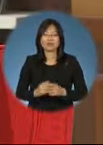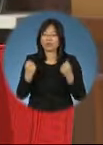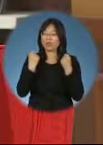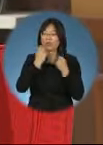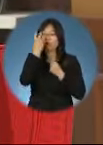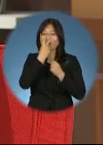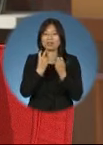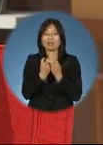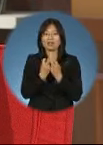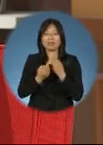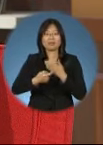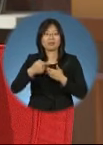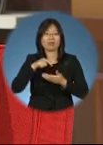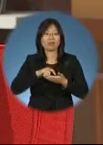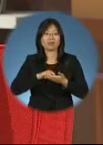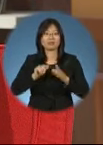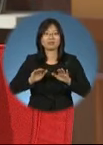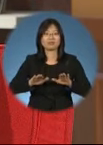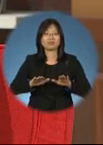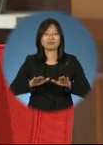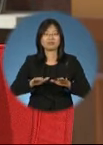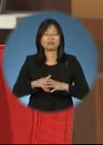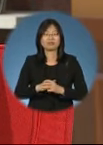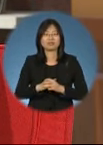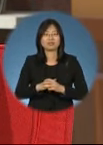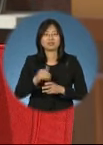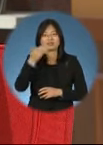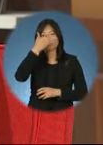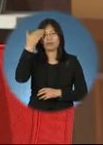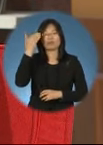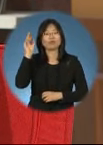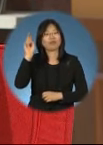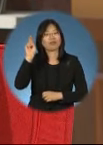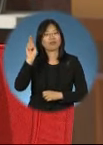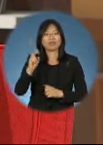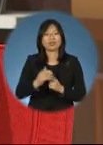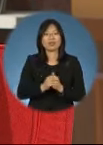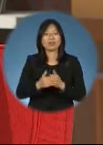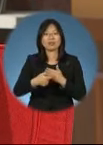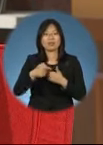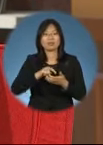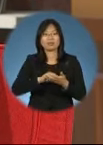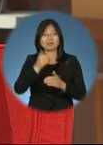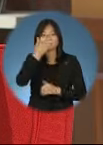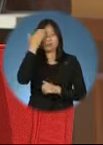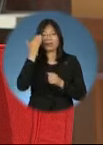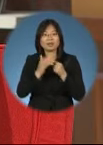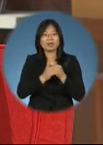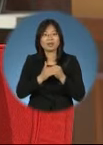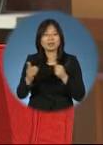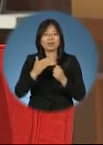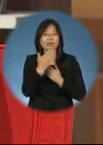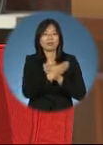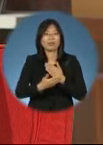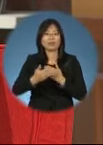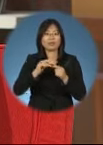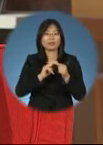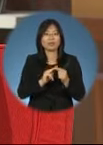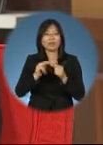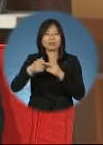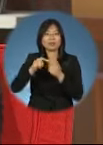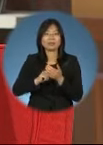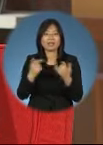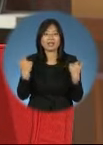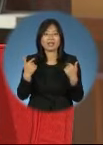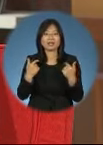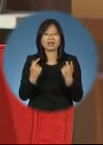건강관리 마음이 예. 마음이 이렇게 젊은 것 같아요. 마음이 그래서 예. 몸과 마음이 항상